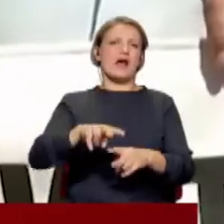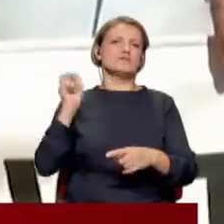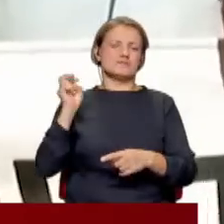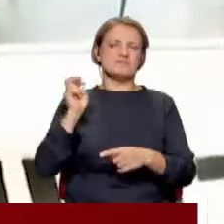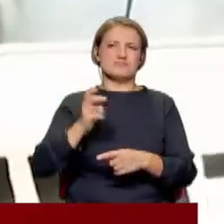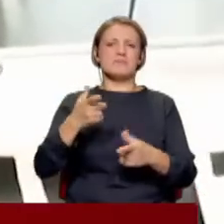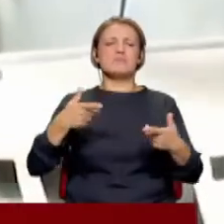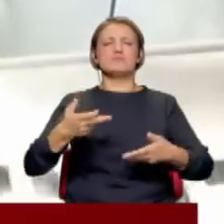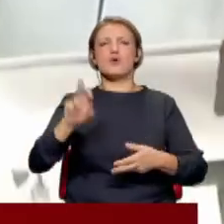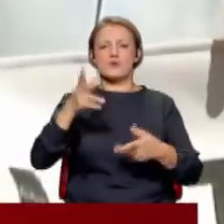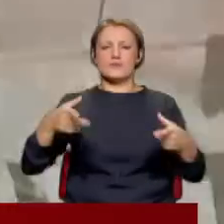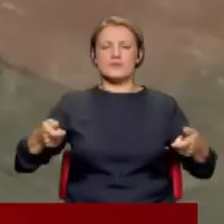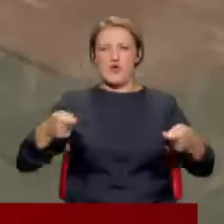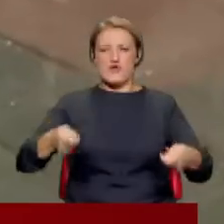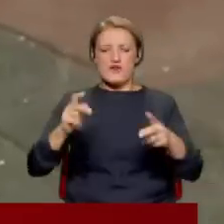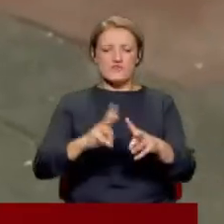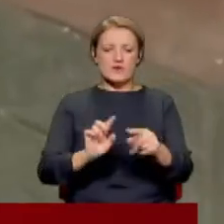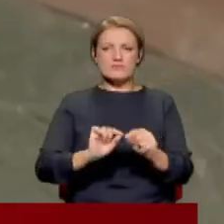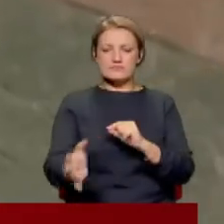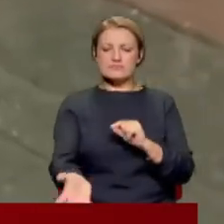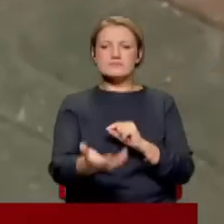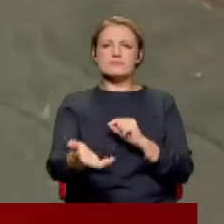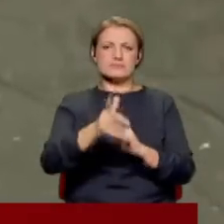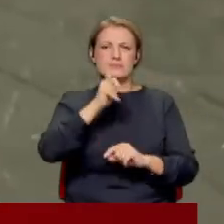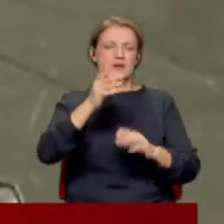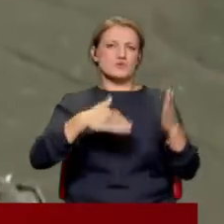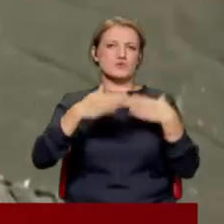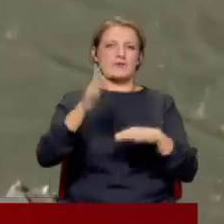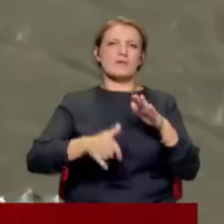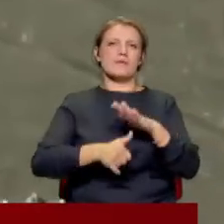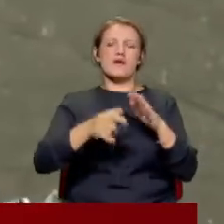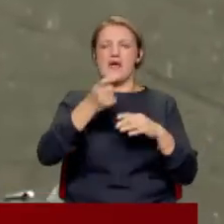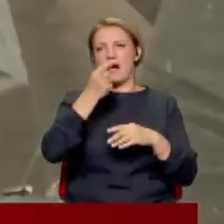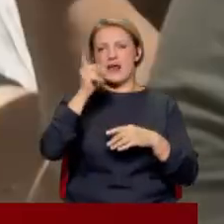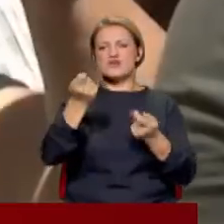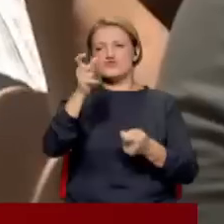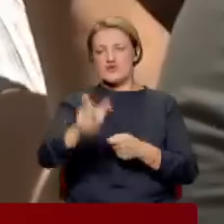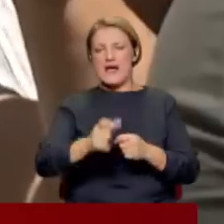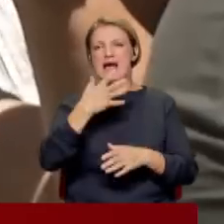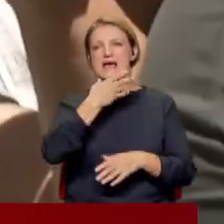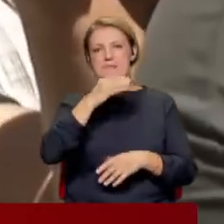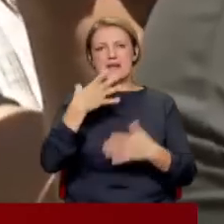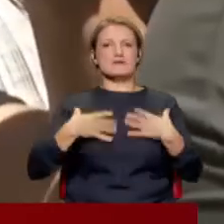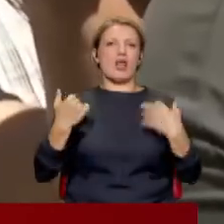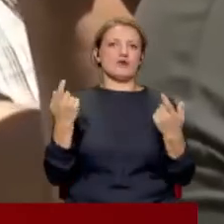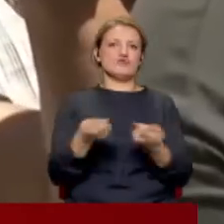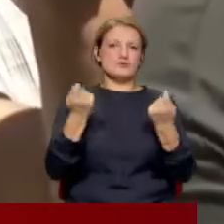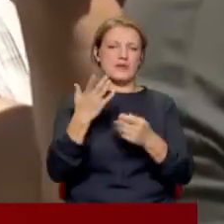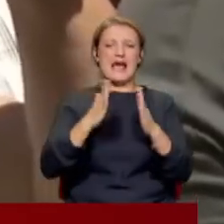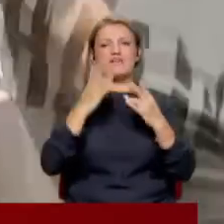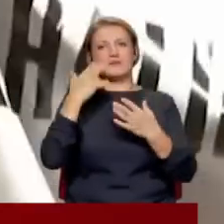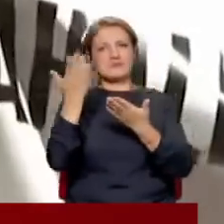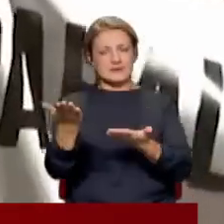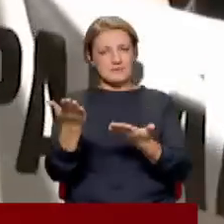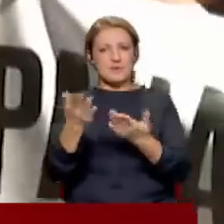Boş tencerede fatura yakıp taş kaynatarak ses yükseltti başkentte işçisi, emeklisi, sağlık çalışanı, ev